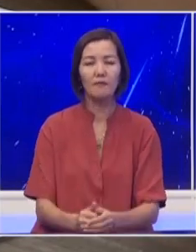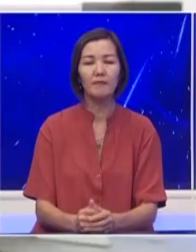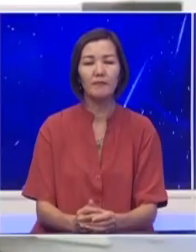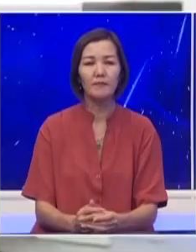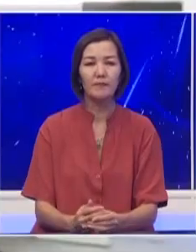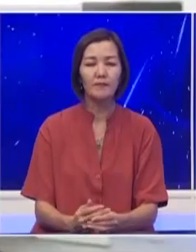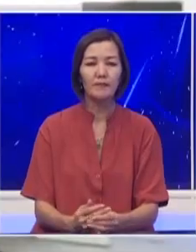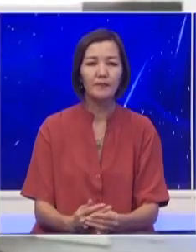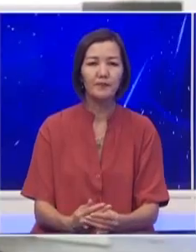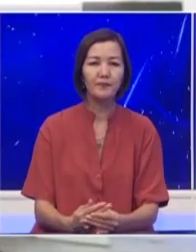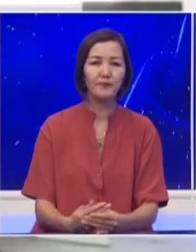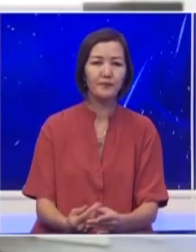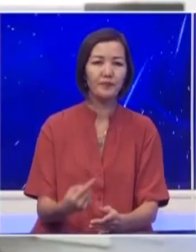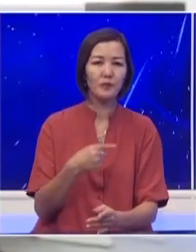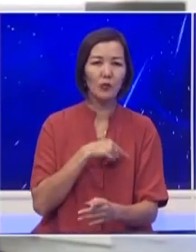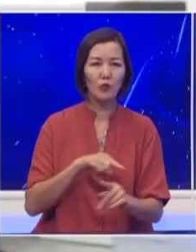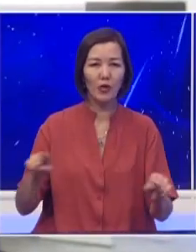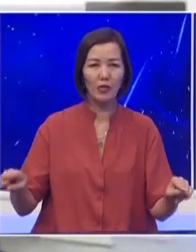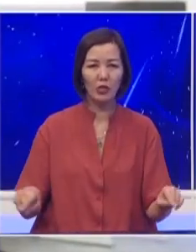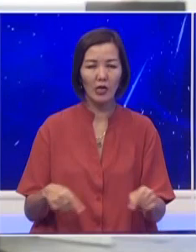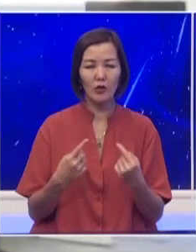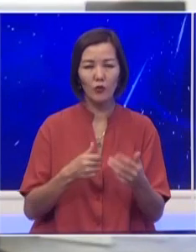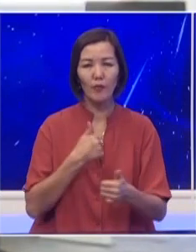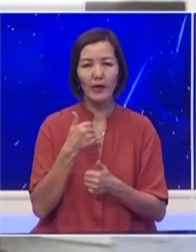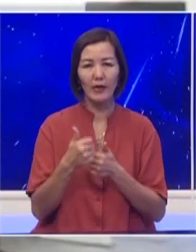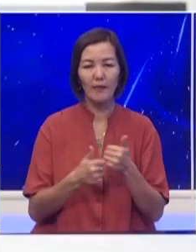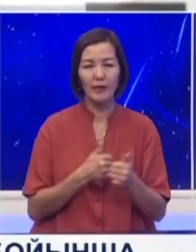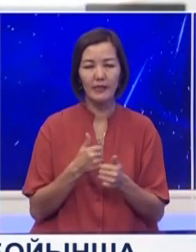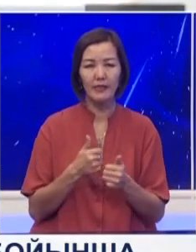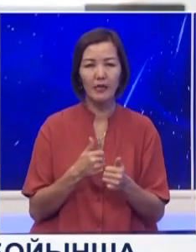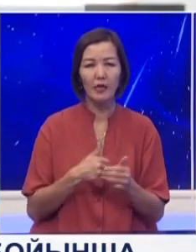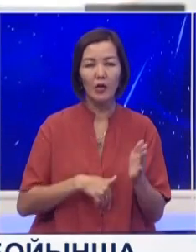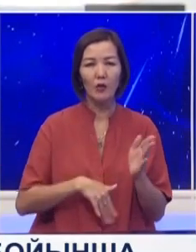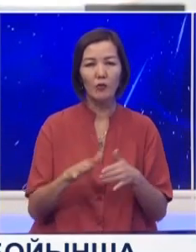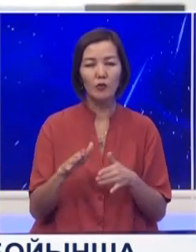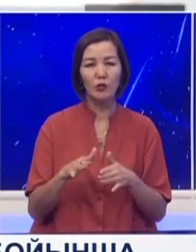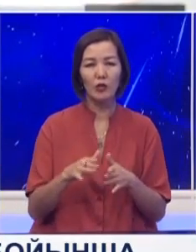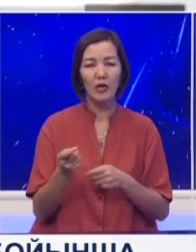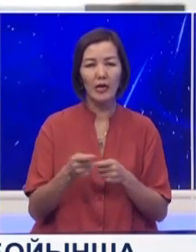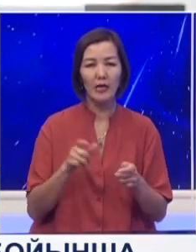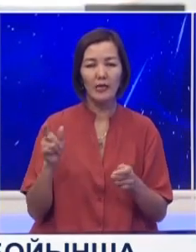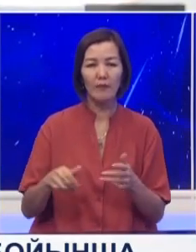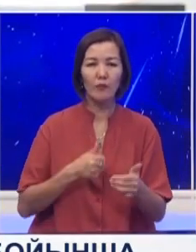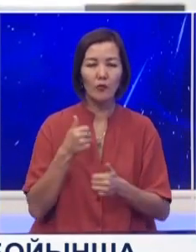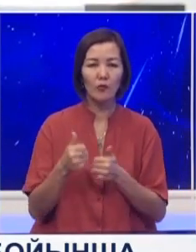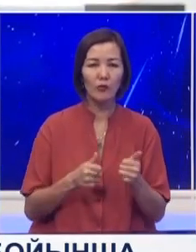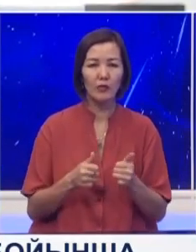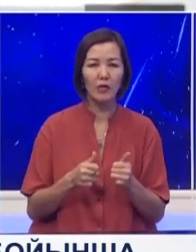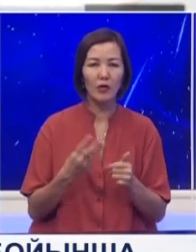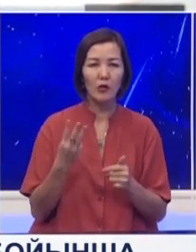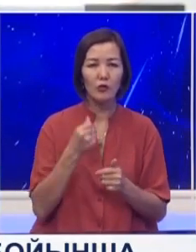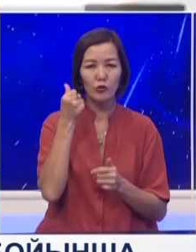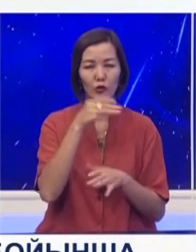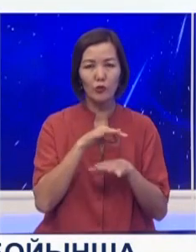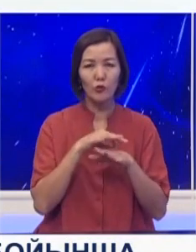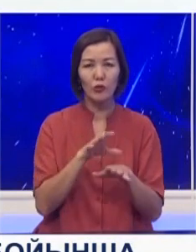көрсеткен. Рухани жаңғыру бағдарламасы аясында үздік ауыл әкімі конкурсы осымен биыл үшінші рет